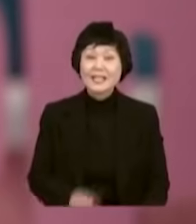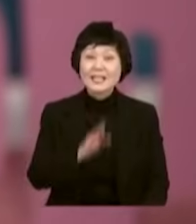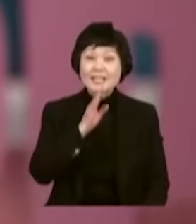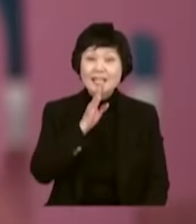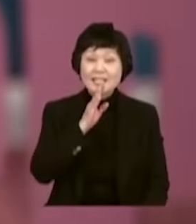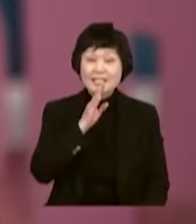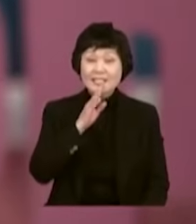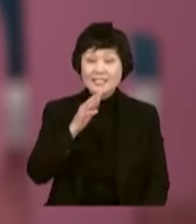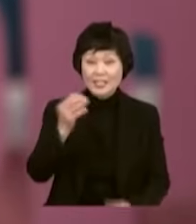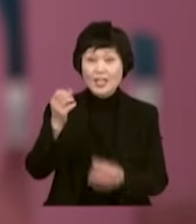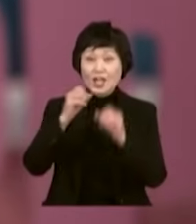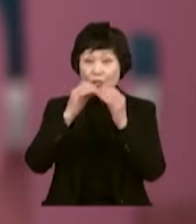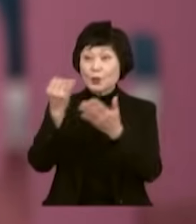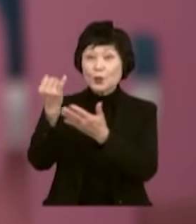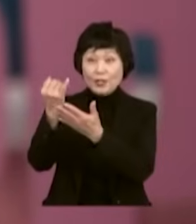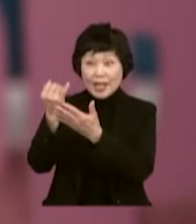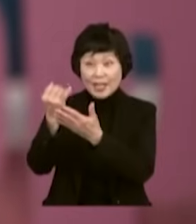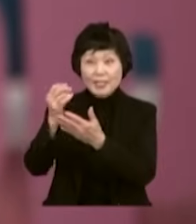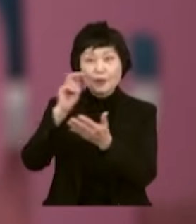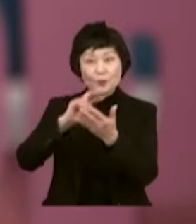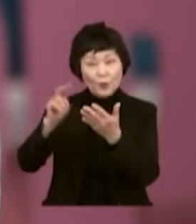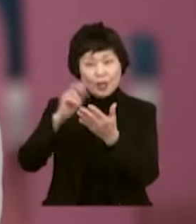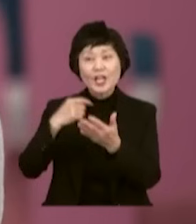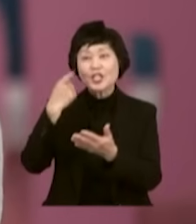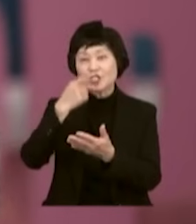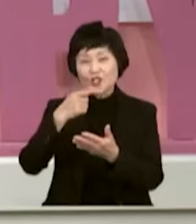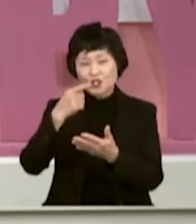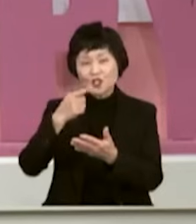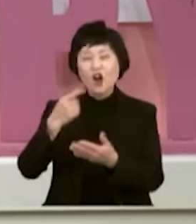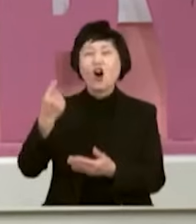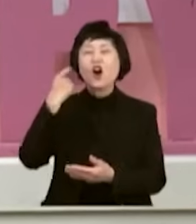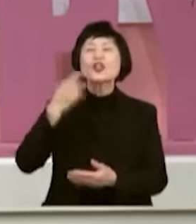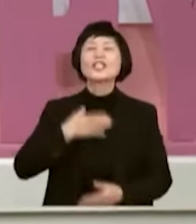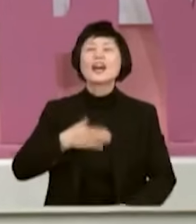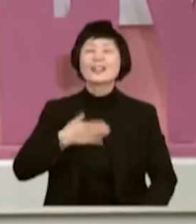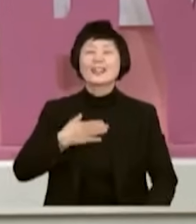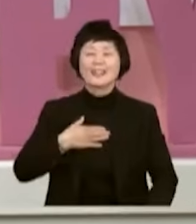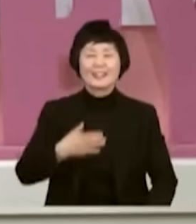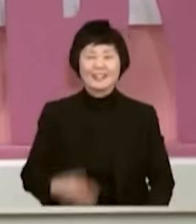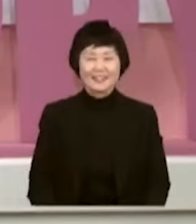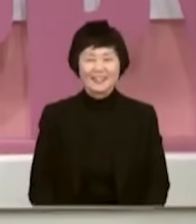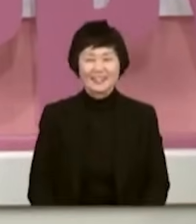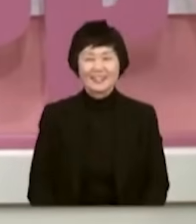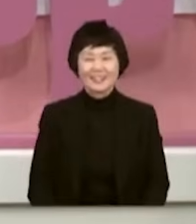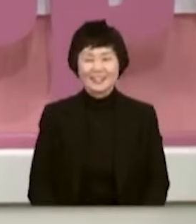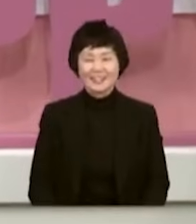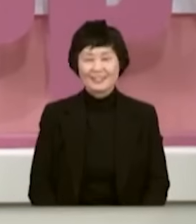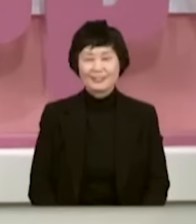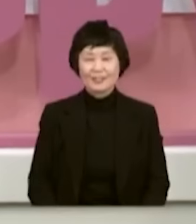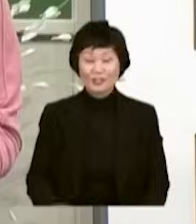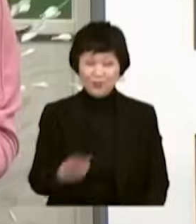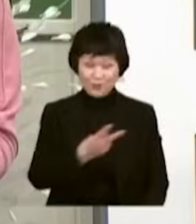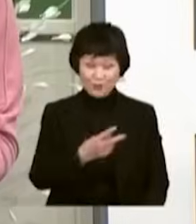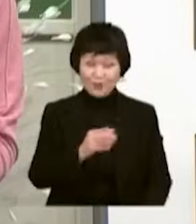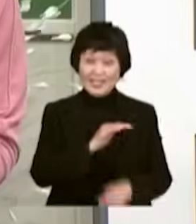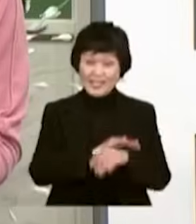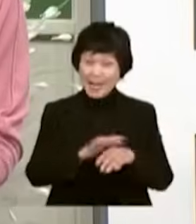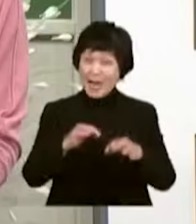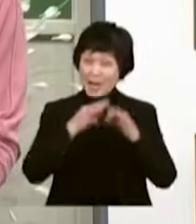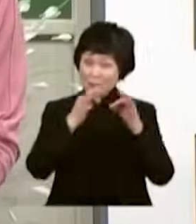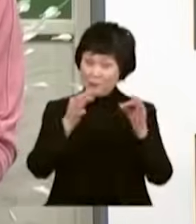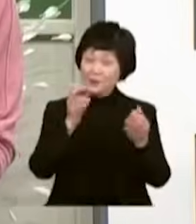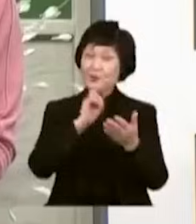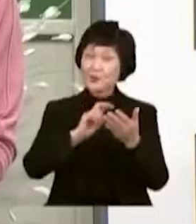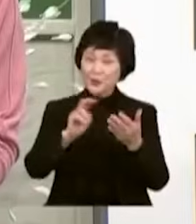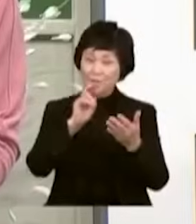사실 지선재 노사님이 건지 몰랐어요. 어제 알았습니다. 네. 근데 원래 우리 잘 불렀어요. 예예. 예. 아 그래요? 네. 그러시구나. 네. 그럼